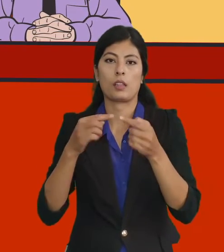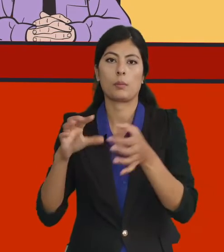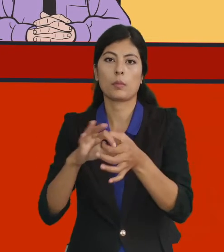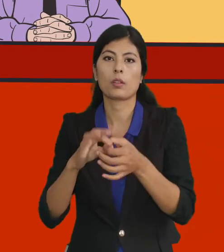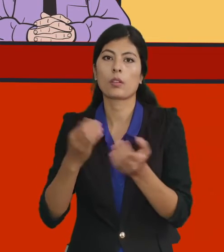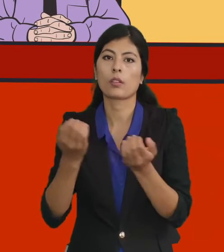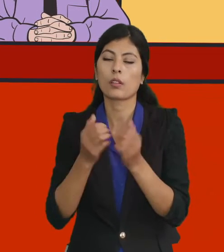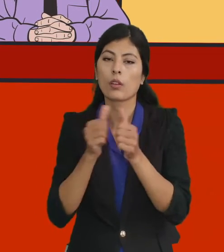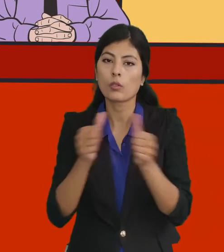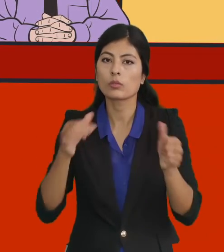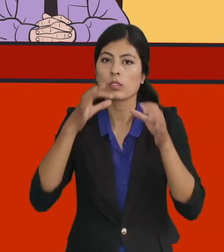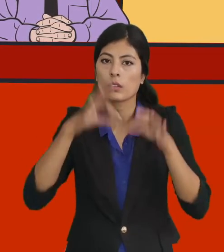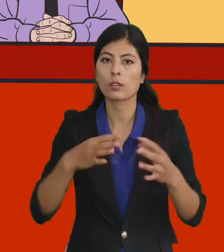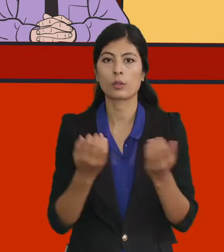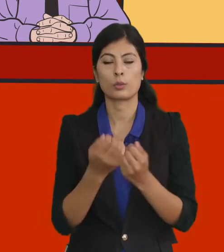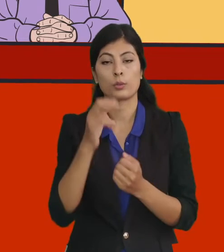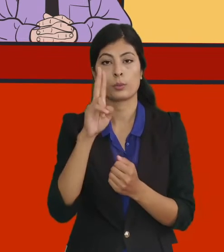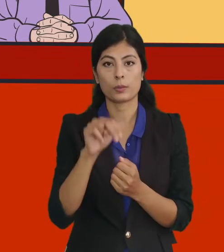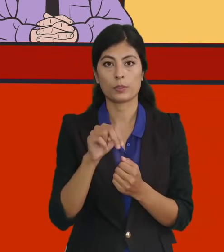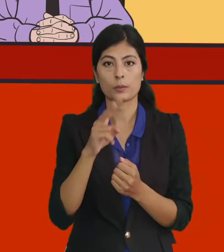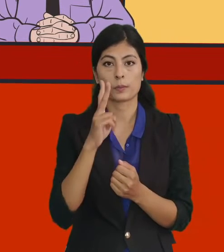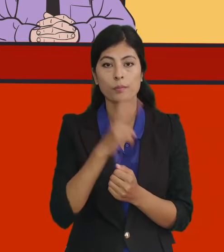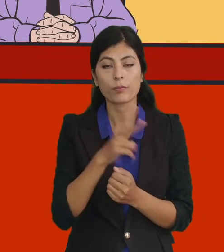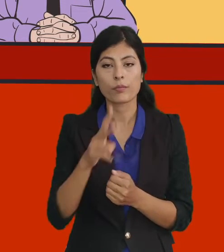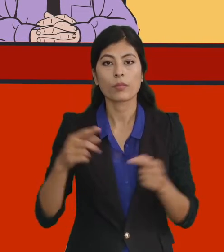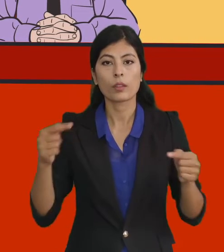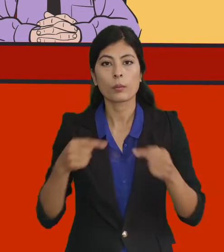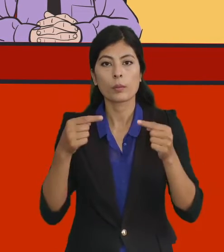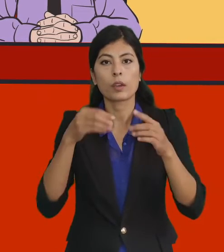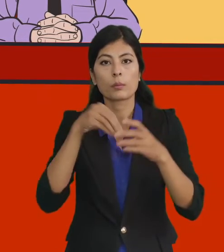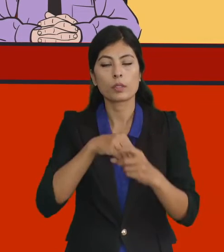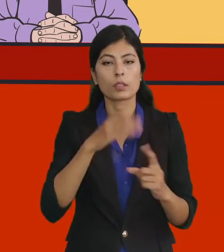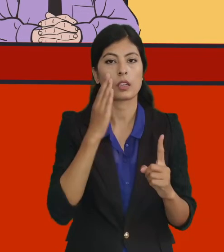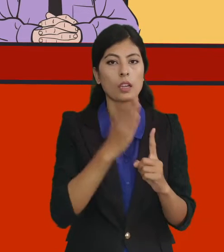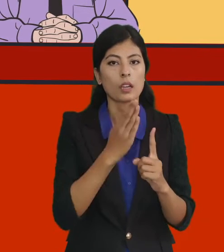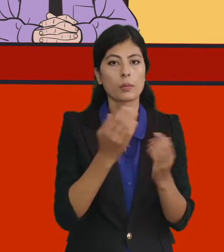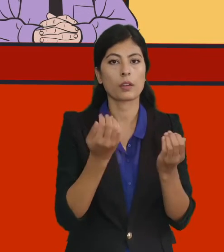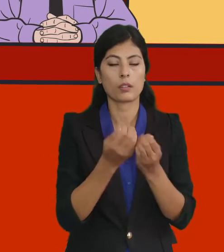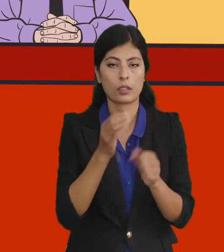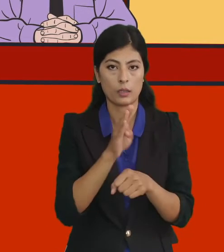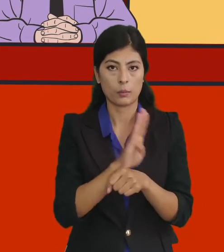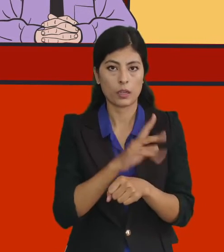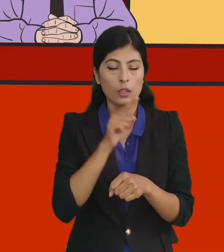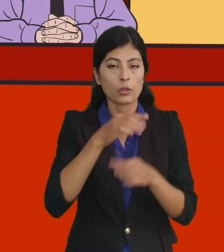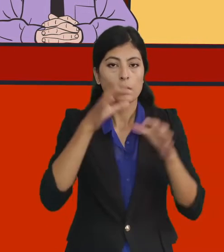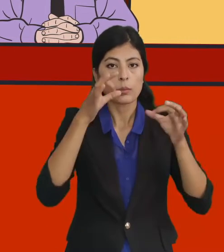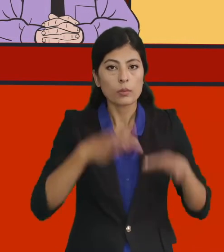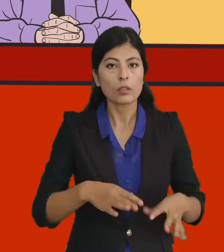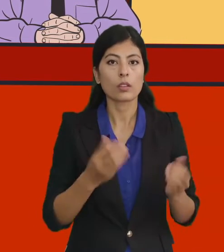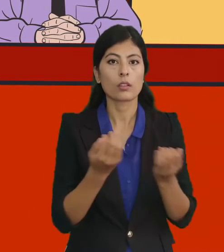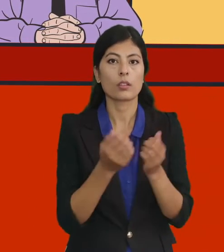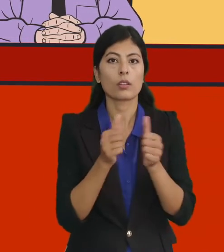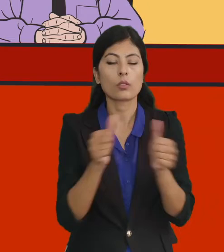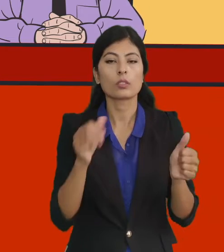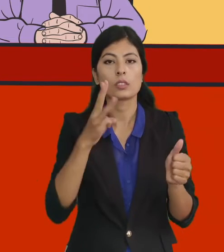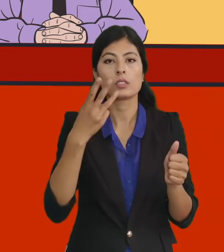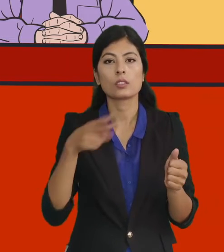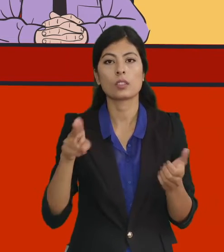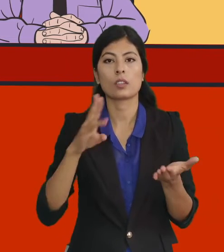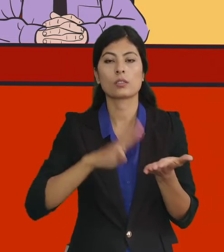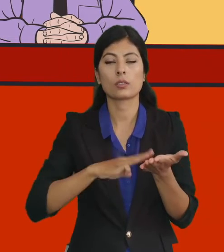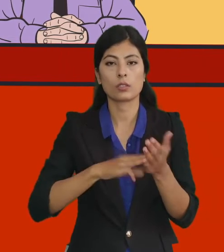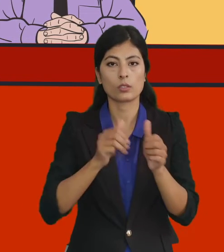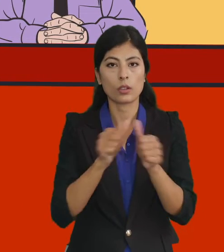के मात्र कार्रवाई आ समाधान करे के लेल निश्चित कल जाए के चाही। उल्लेखित विवाद के कार्रवाई आ समाधान करते